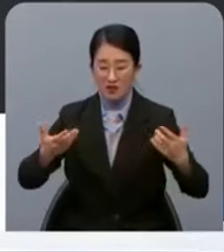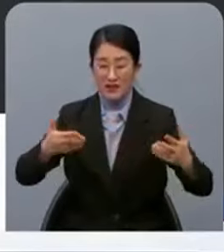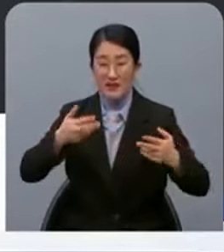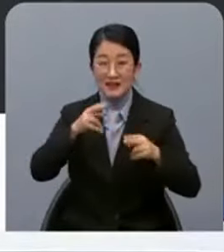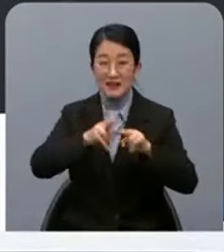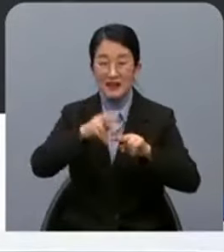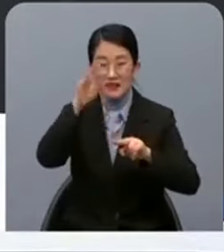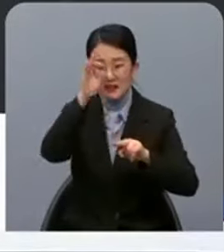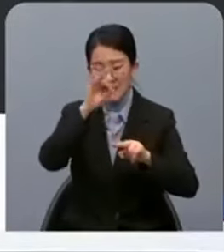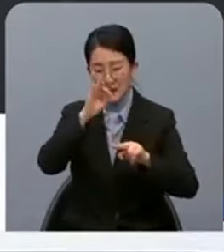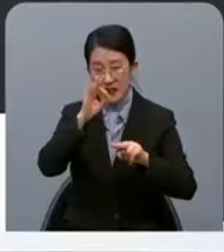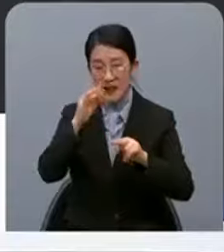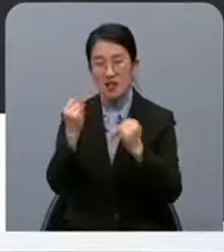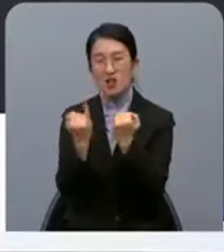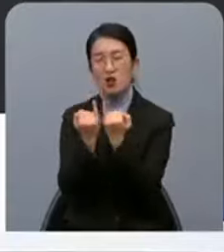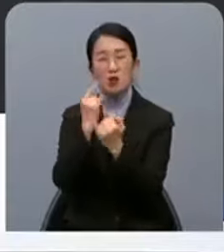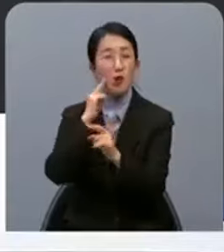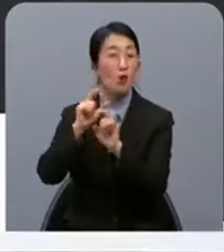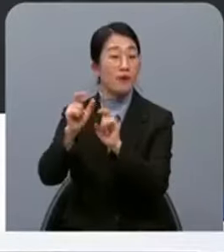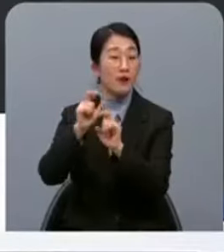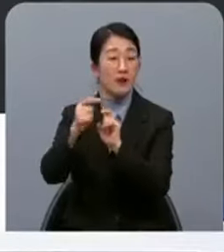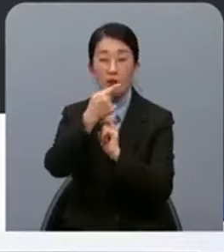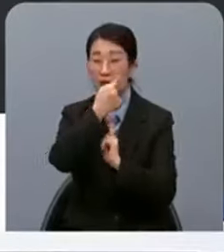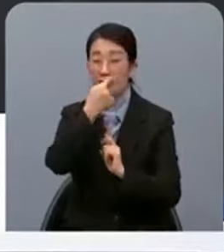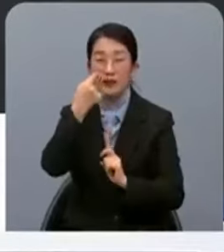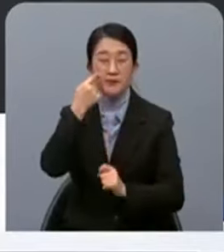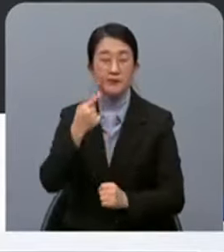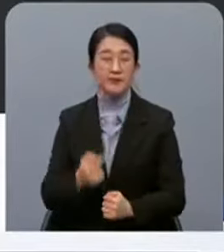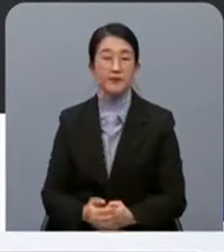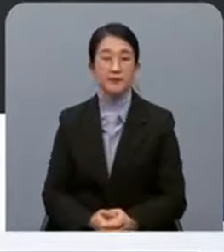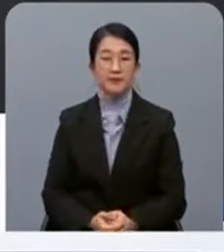찾는 여성들의 고민을 민수용 기자가 들어봤습니다.